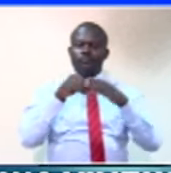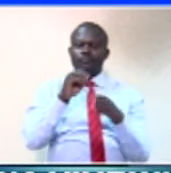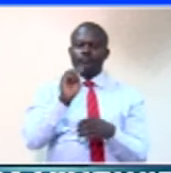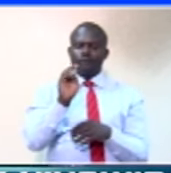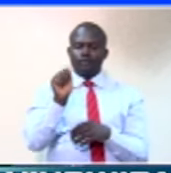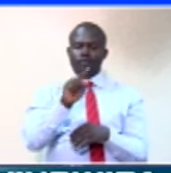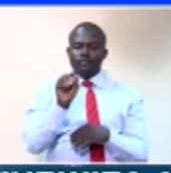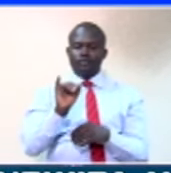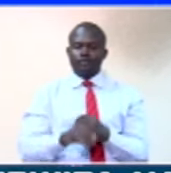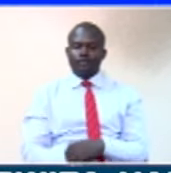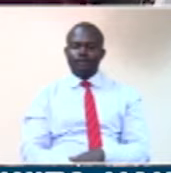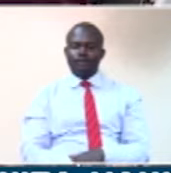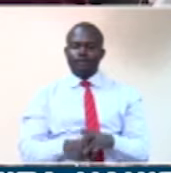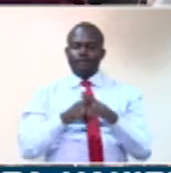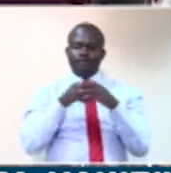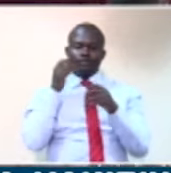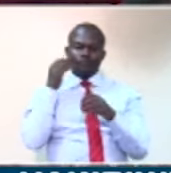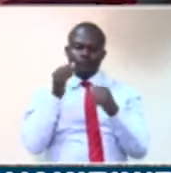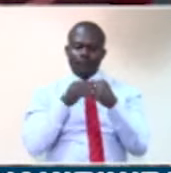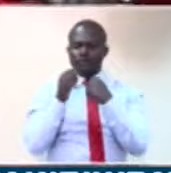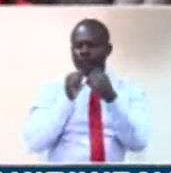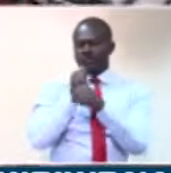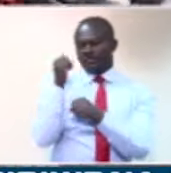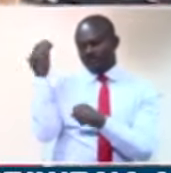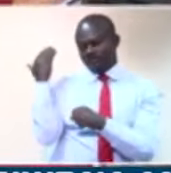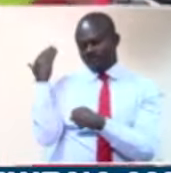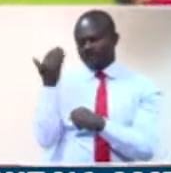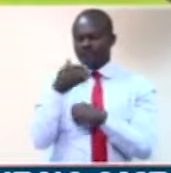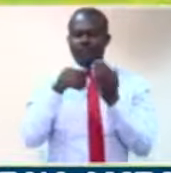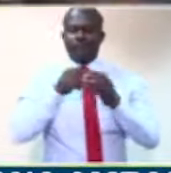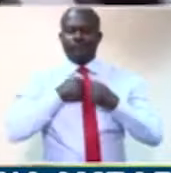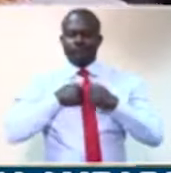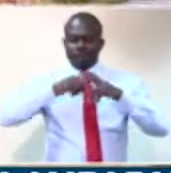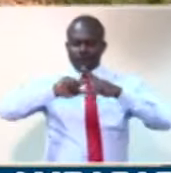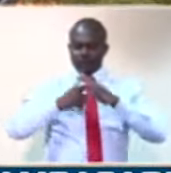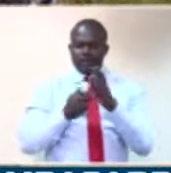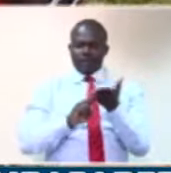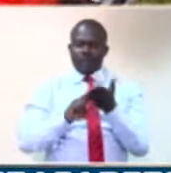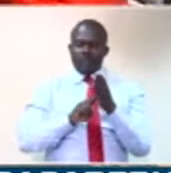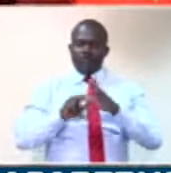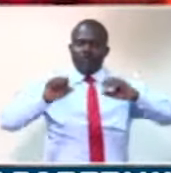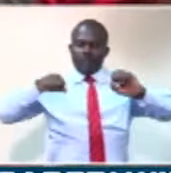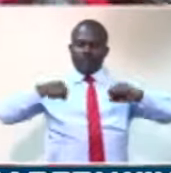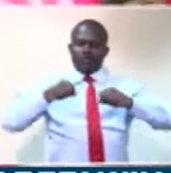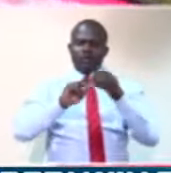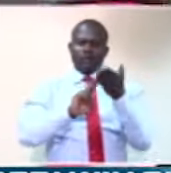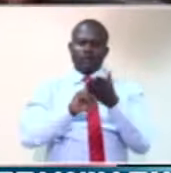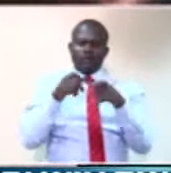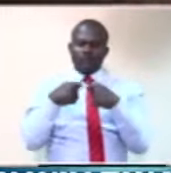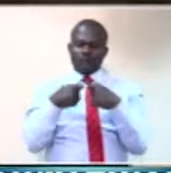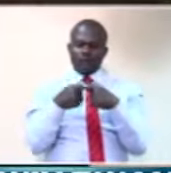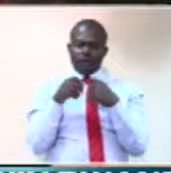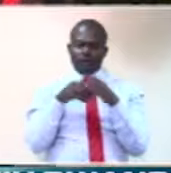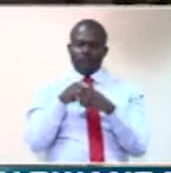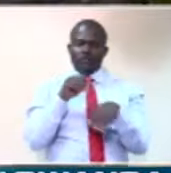Mbabazi Dorothy. Kuva mu kwezi kwa munani k'umwaka ushize nibwo mu Rwanda hatangiye gukoreshwa moto zikoresha umuriro w'amashanyarazi